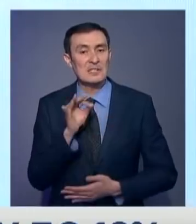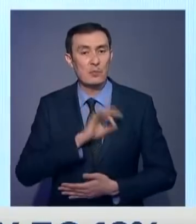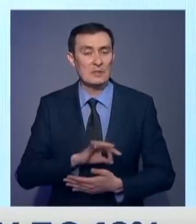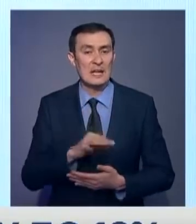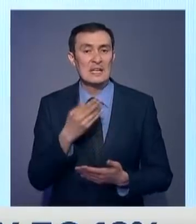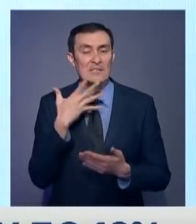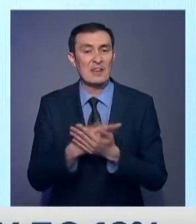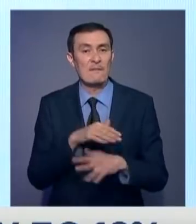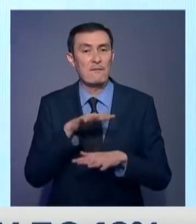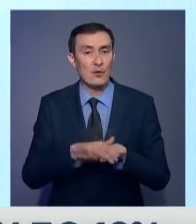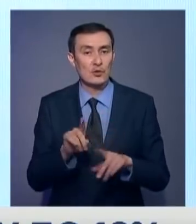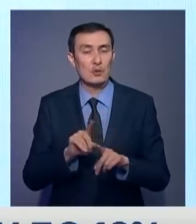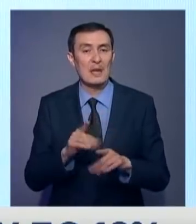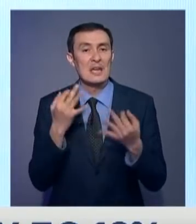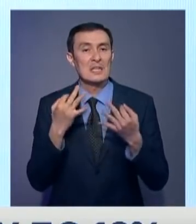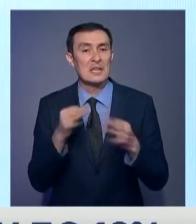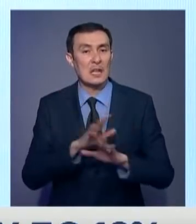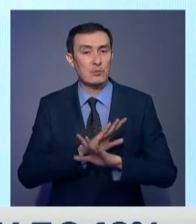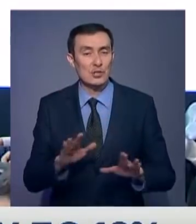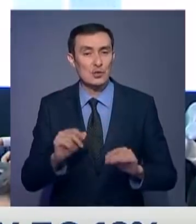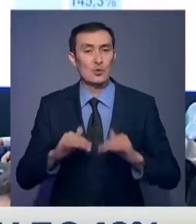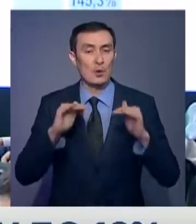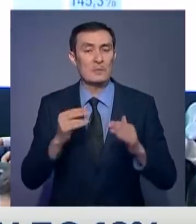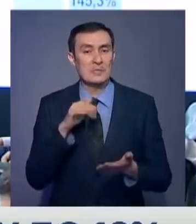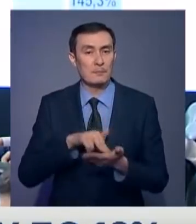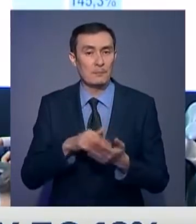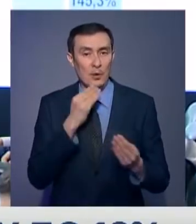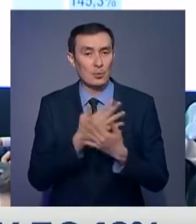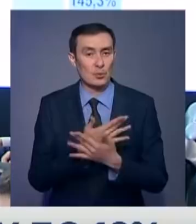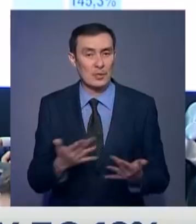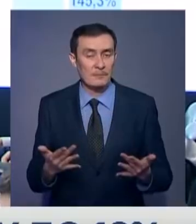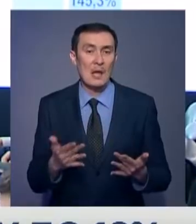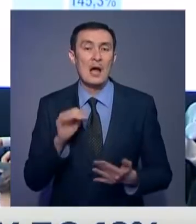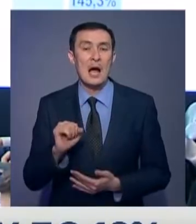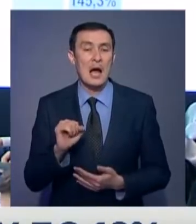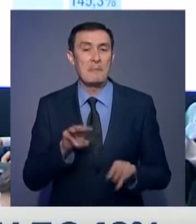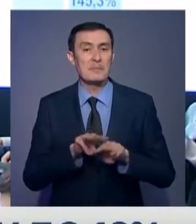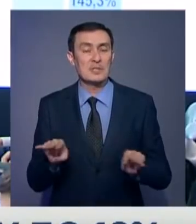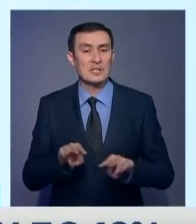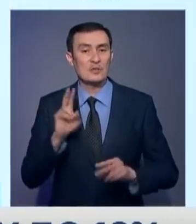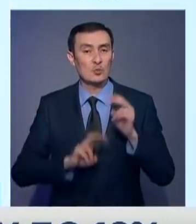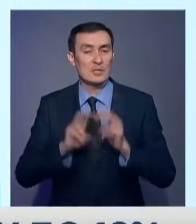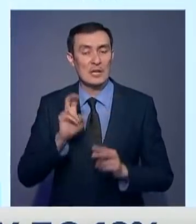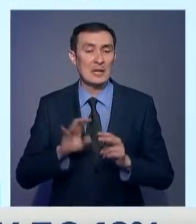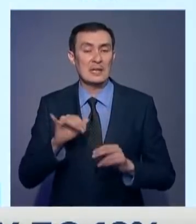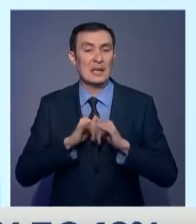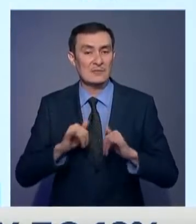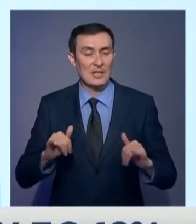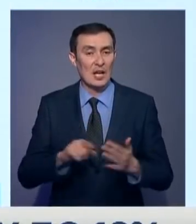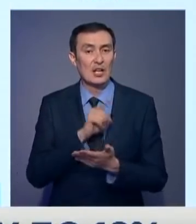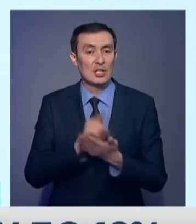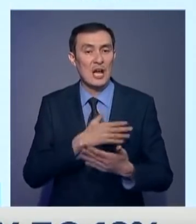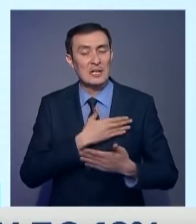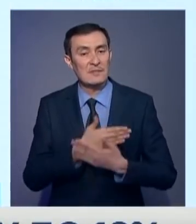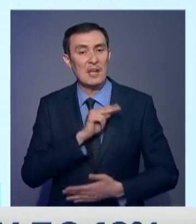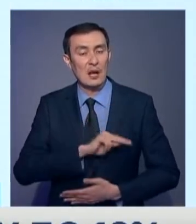использовать стаб-фонды, чтобы не допустить роста цен на социально значимые продукты. В Минindustrии и инфраструктурного развития